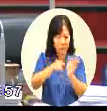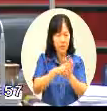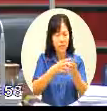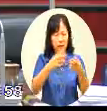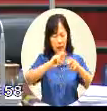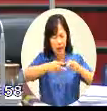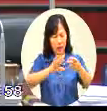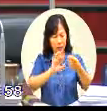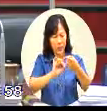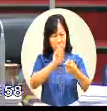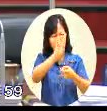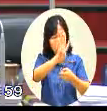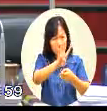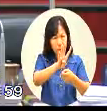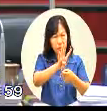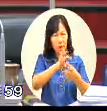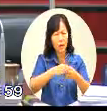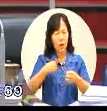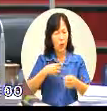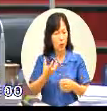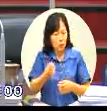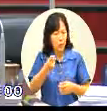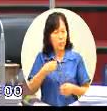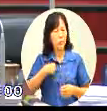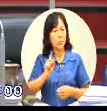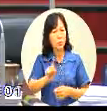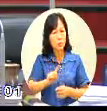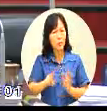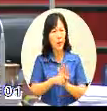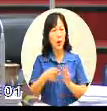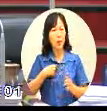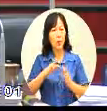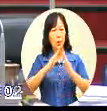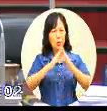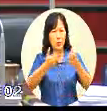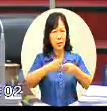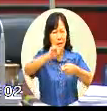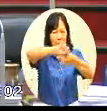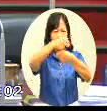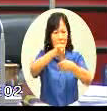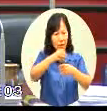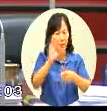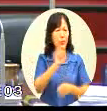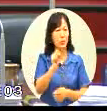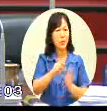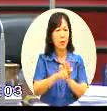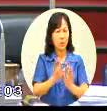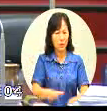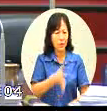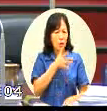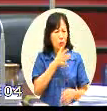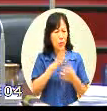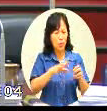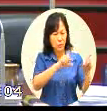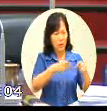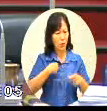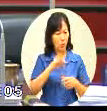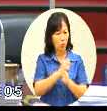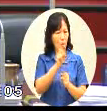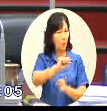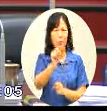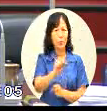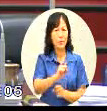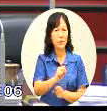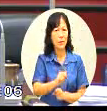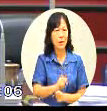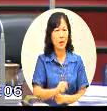嘞？我跟你讲啊，你知道议员的职权是什么？议员不能主张增加预算。其实我现在讲的话，你不能照做嘞，你能照